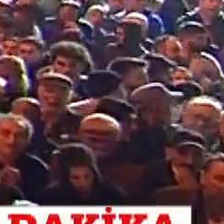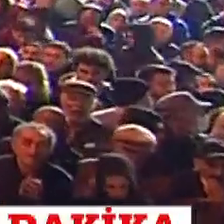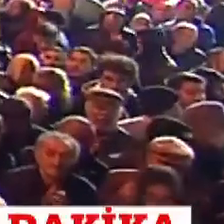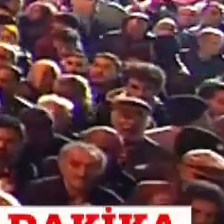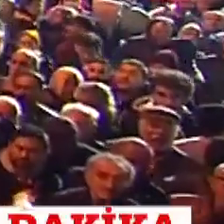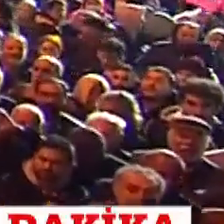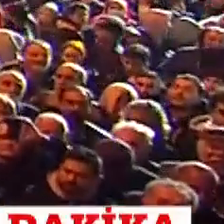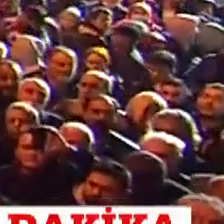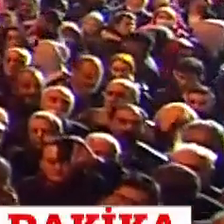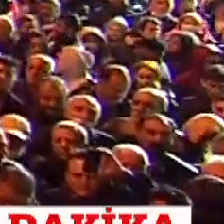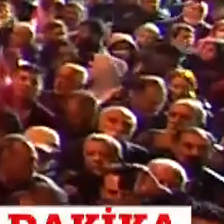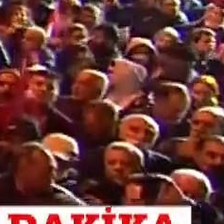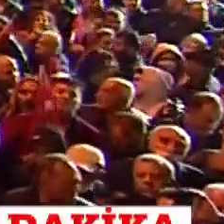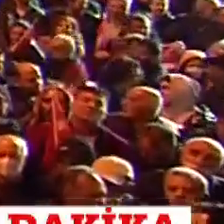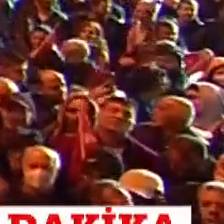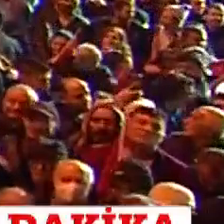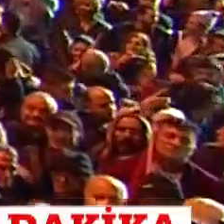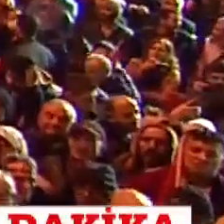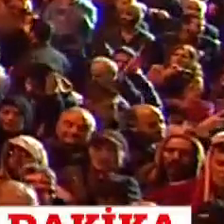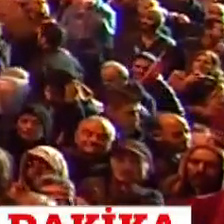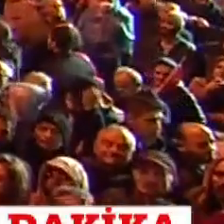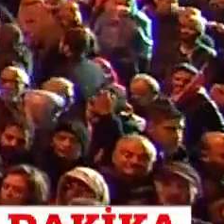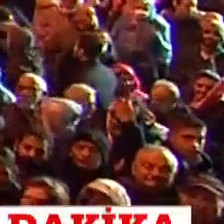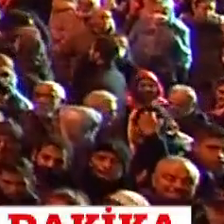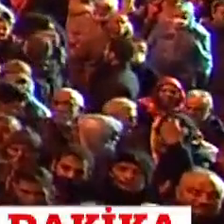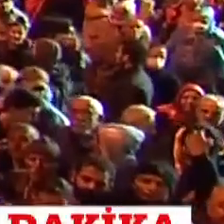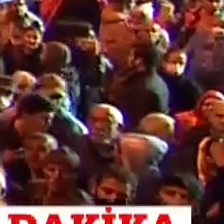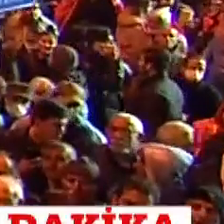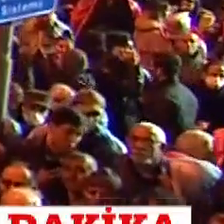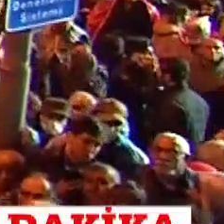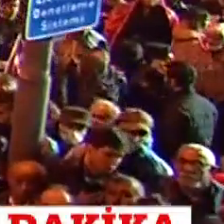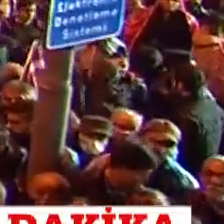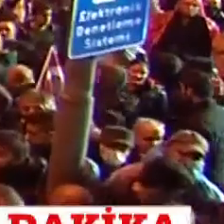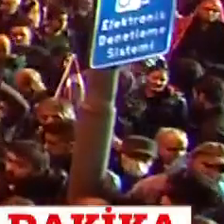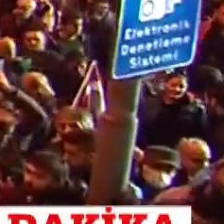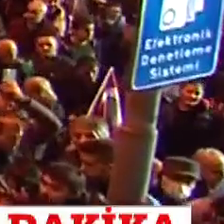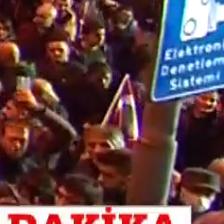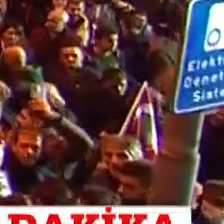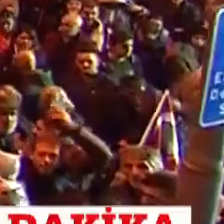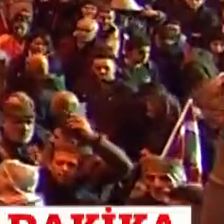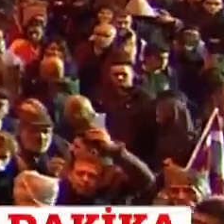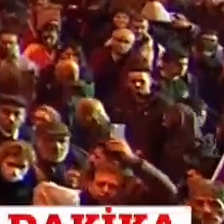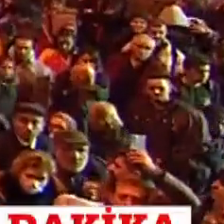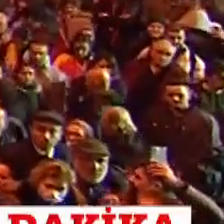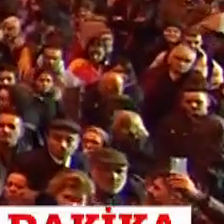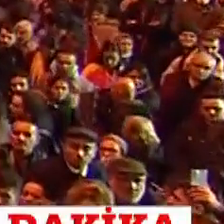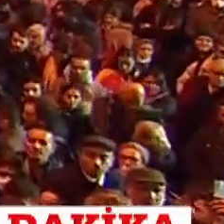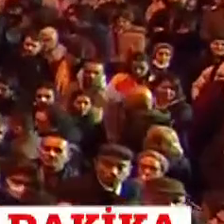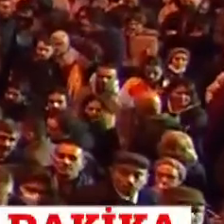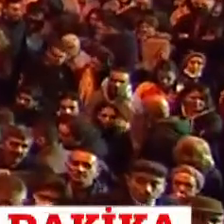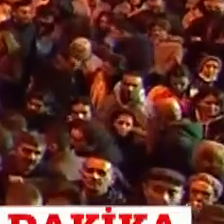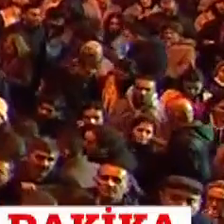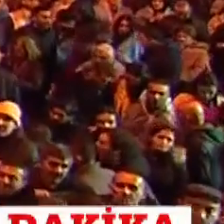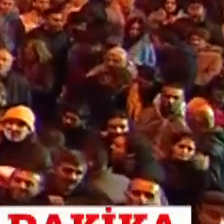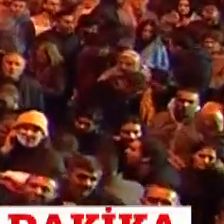İşte bu meydan var ya, bu meydan. Bu meydan yarına nasıl bir ülke bırakacağımıza karar verecek